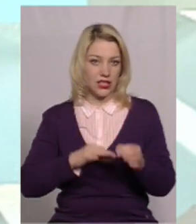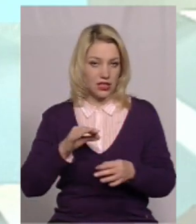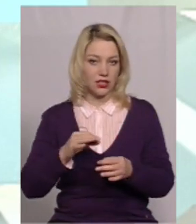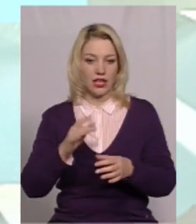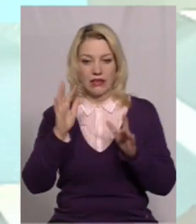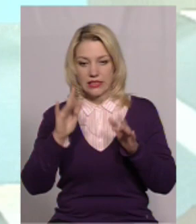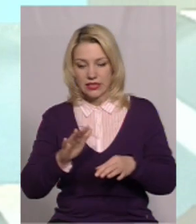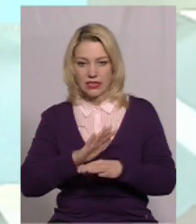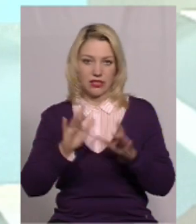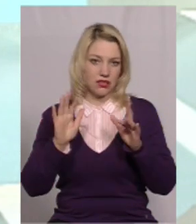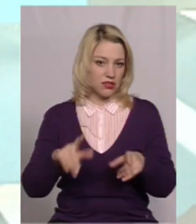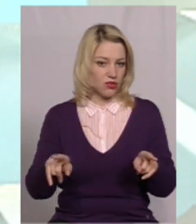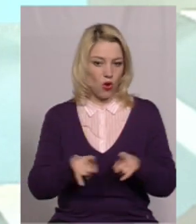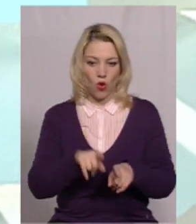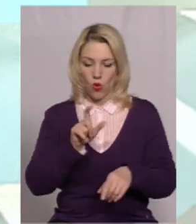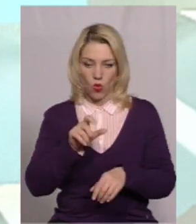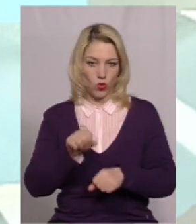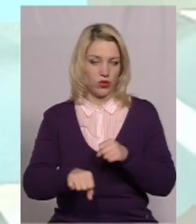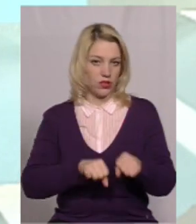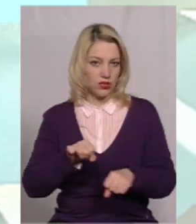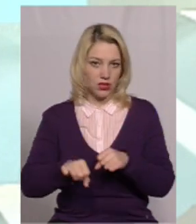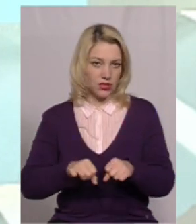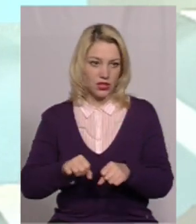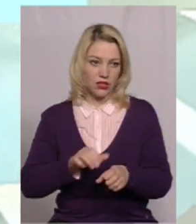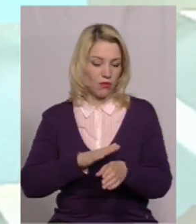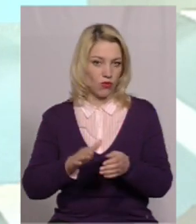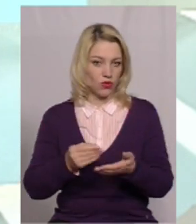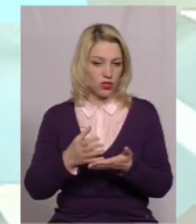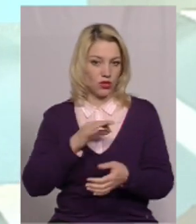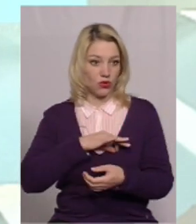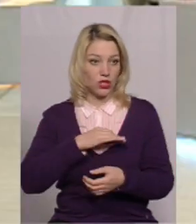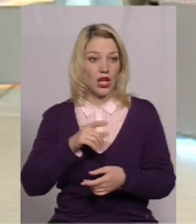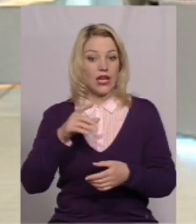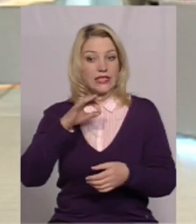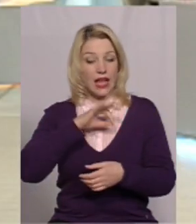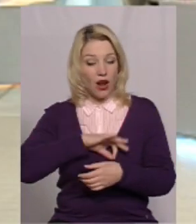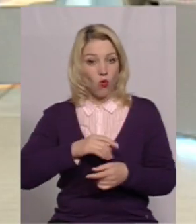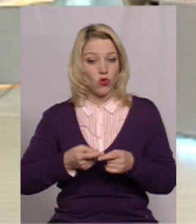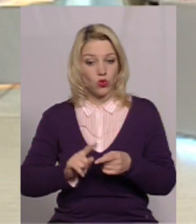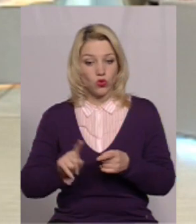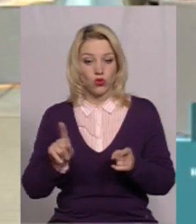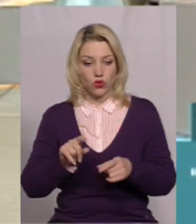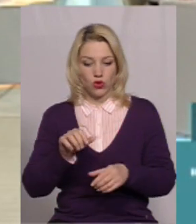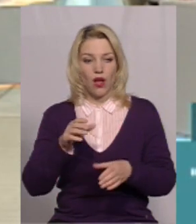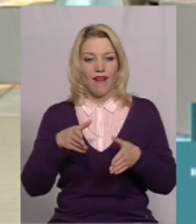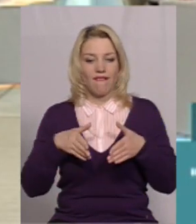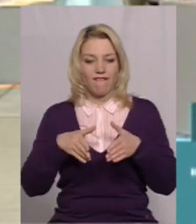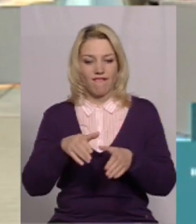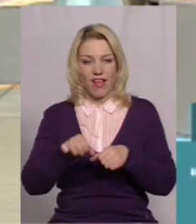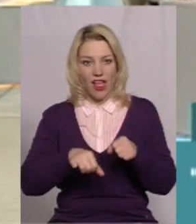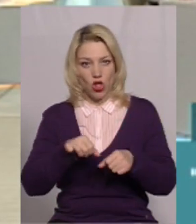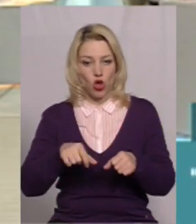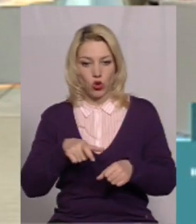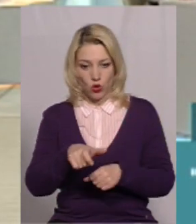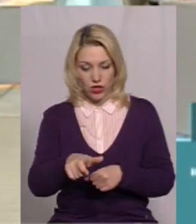не в сніг, люди їздять на ньому і повноцінно користуються велосипедом. За рахунок того, що люди їздять по велодоріжках, а не по дорогах, за